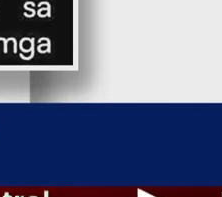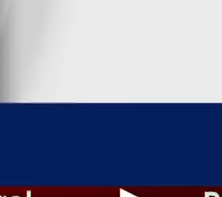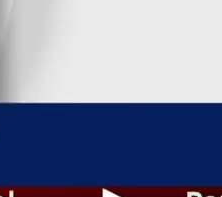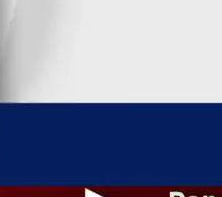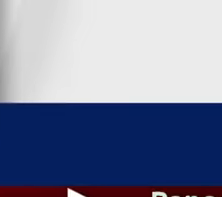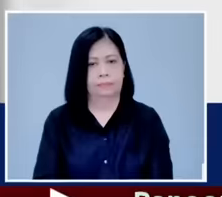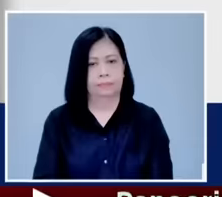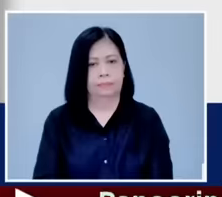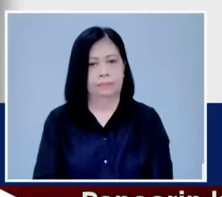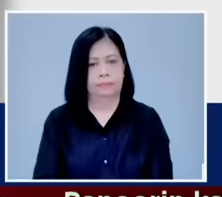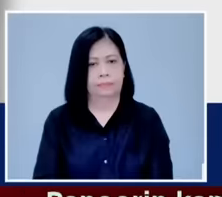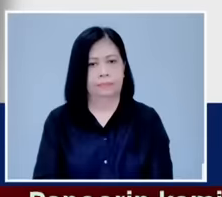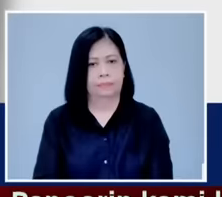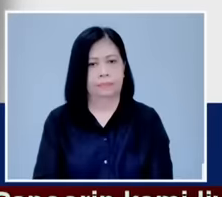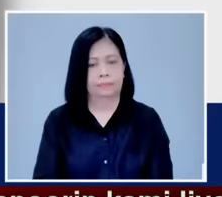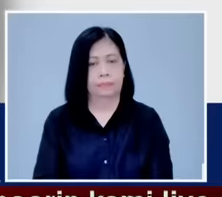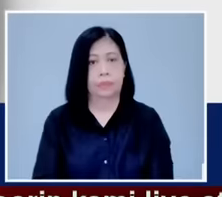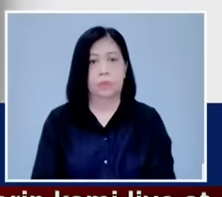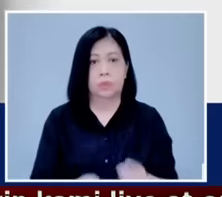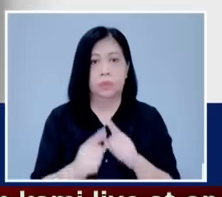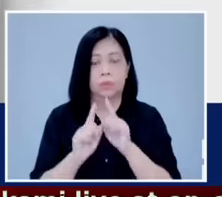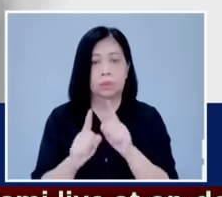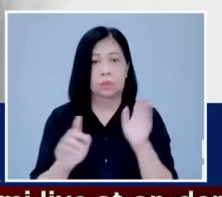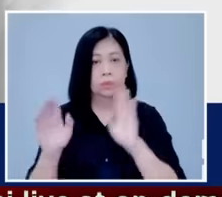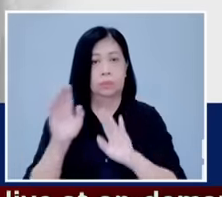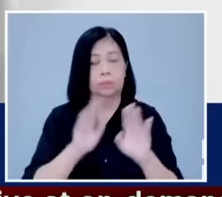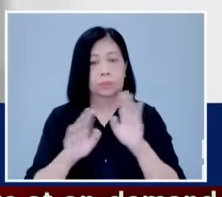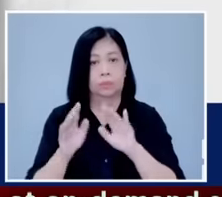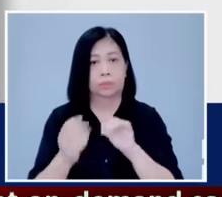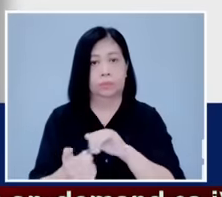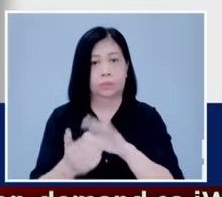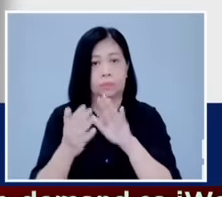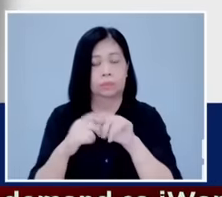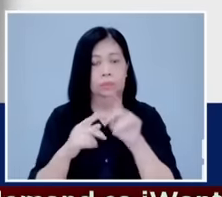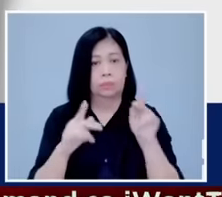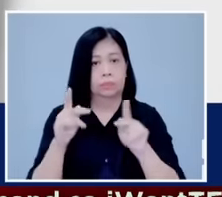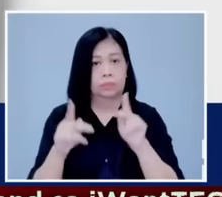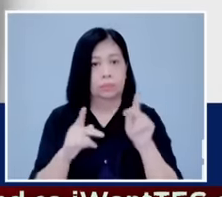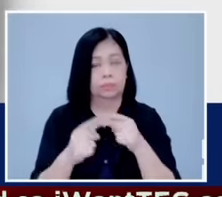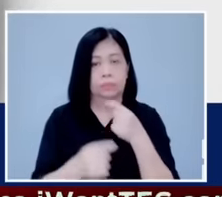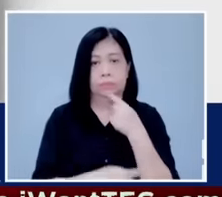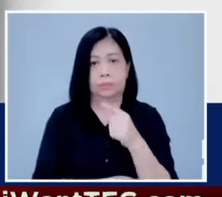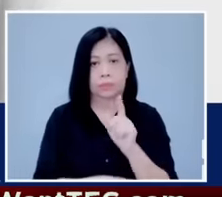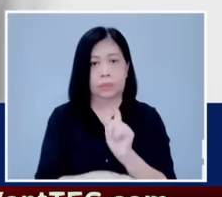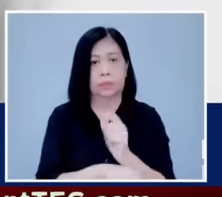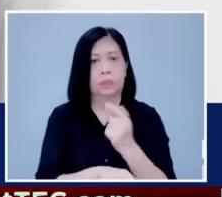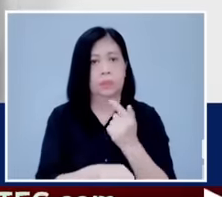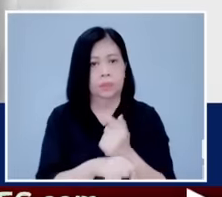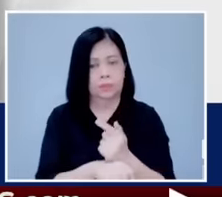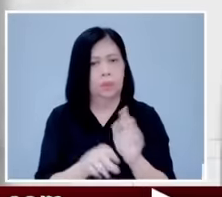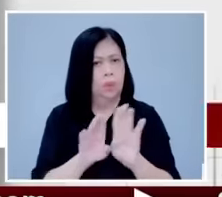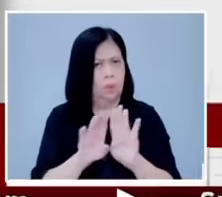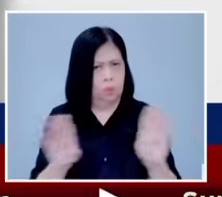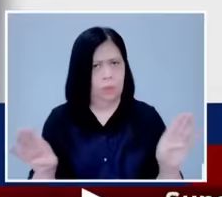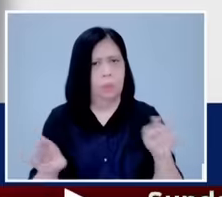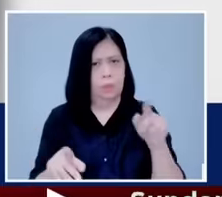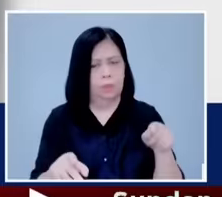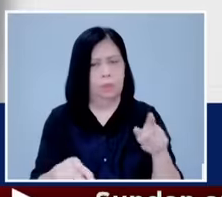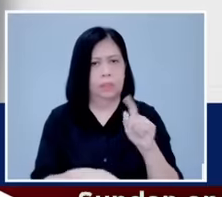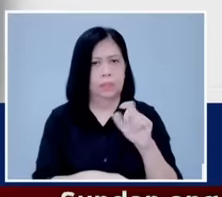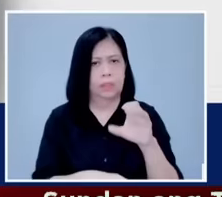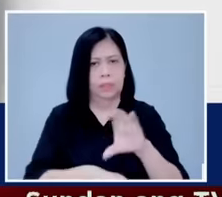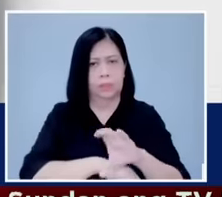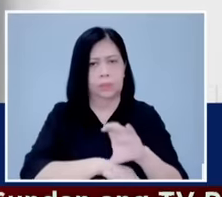kasunduang ito. Para tugunan ang problemang kinakaharap ng mga residente, sinabi ng Taguig na bukas ang kanilang